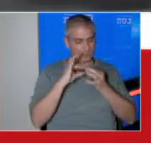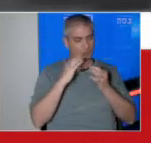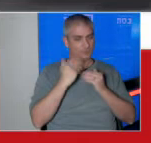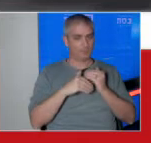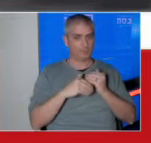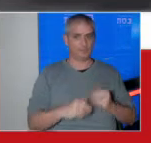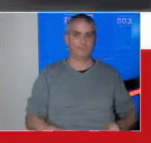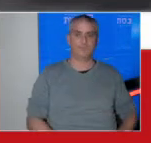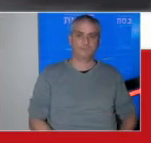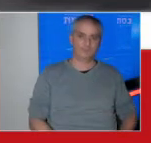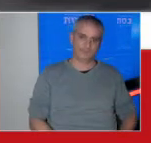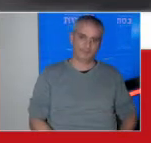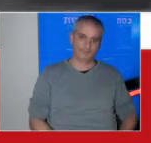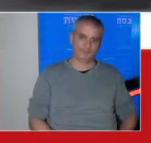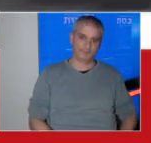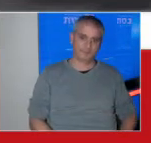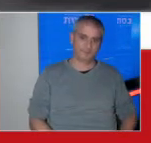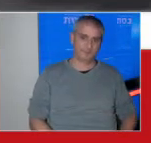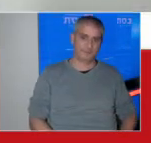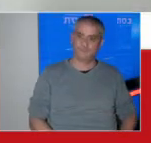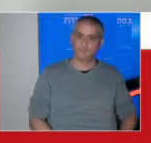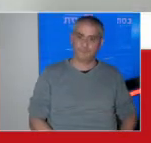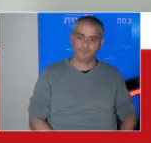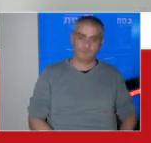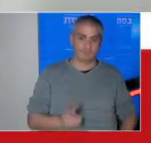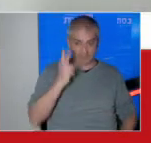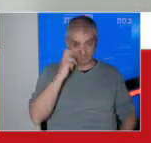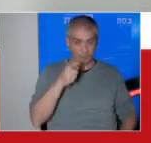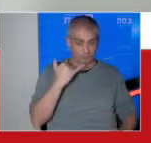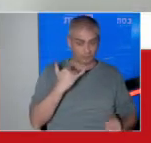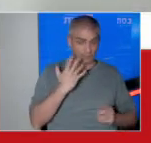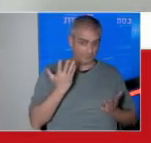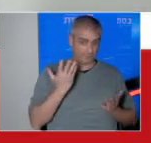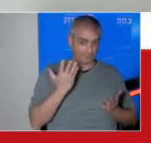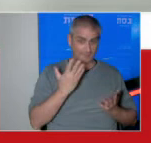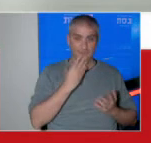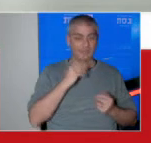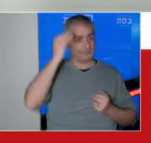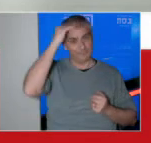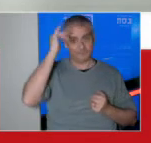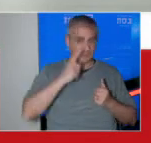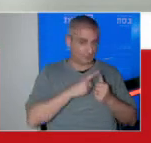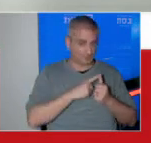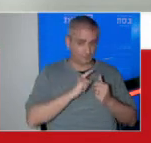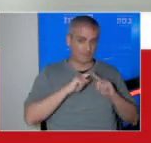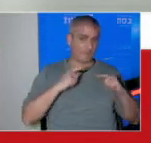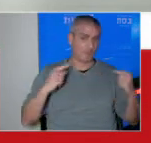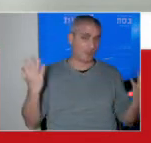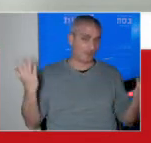אחרון. ברשותכם, רק בוא נהיה גיונים. לצפות שעכשיו זה יפה שבצלאל סמוטריץ' וכל